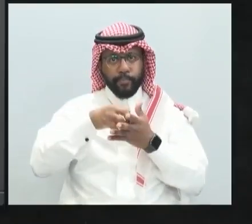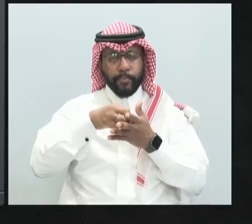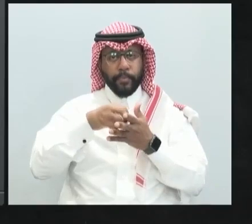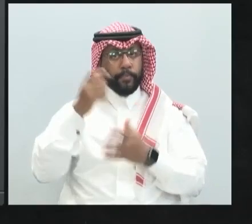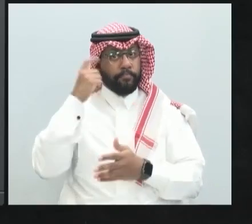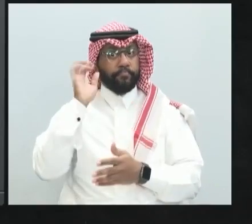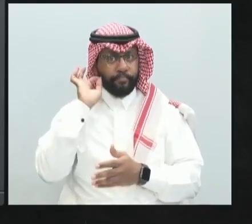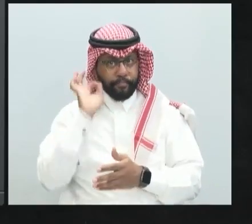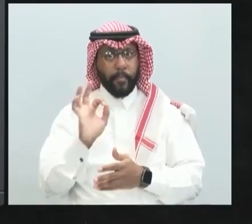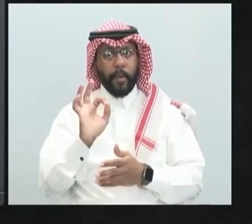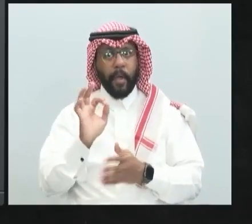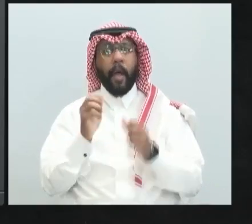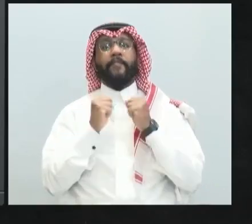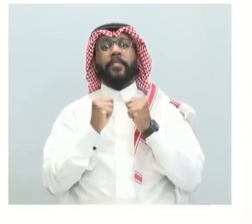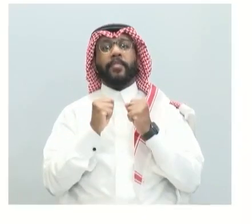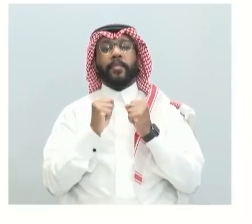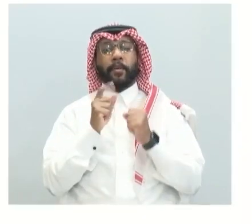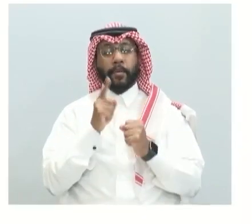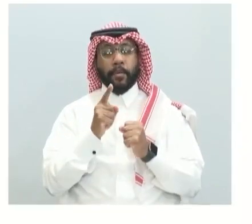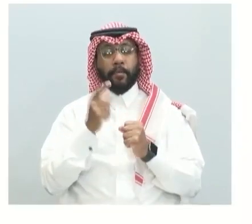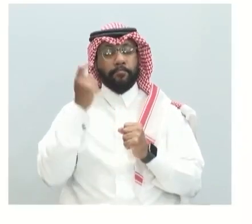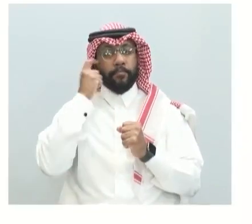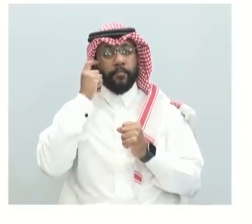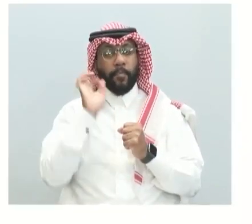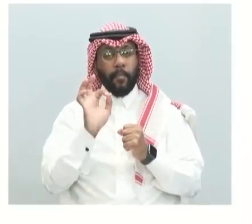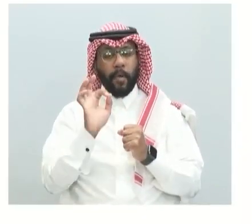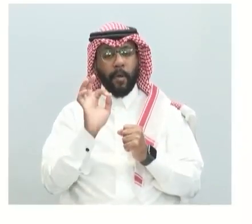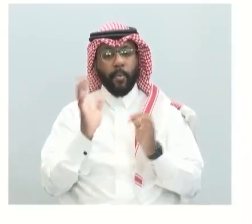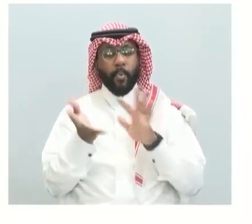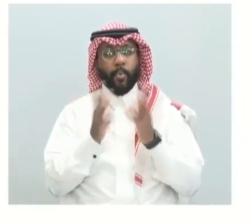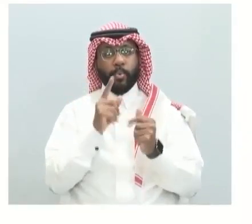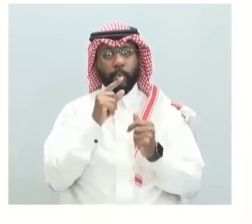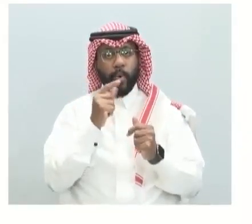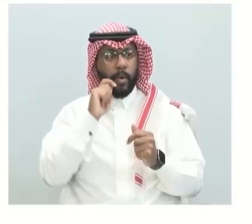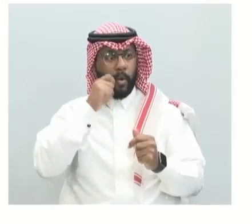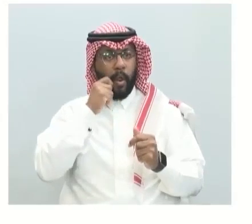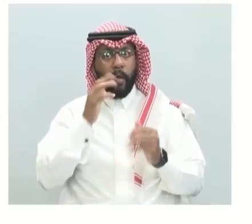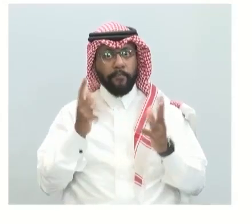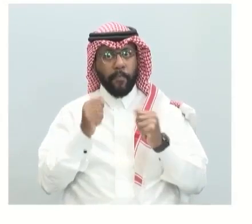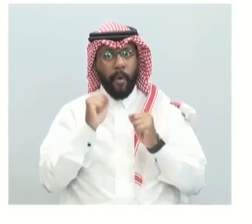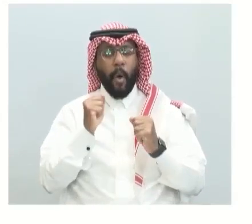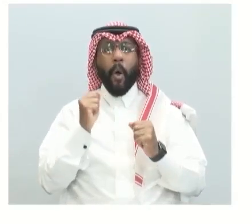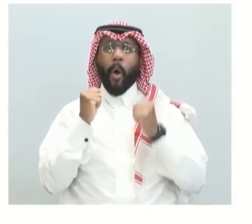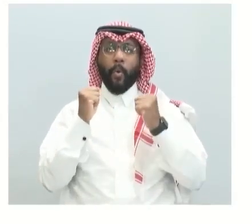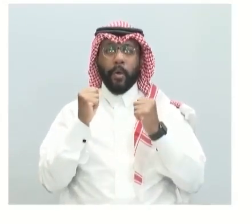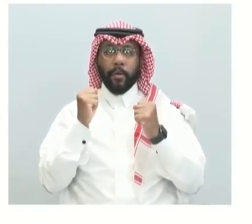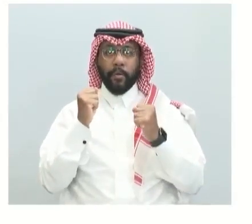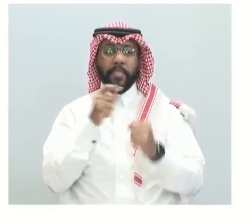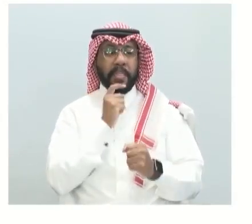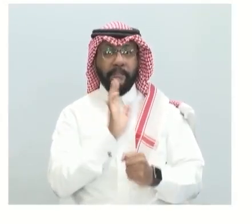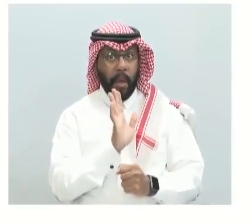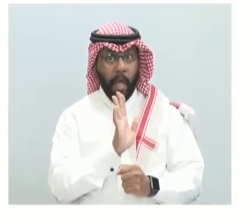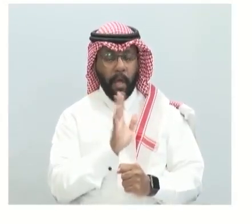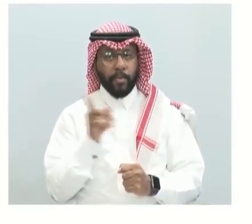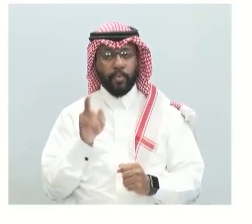الانترنت نعم احسنتم نستطيع ان نستخدم او نجعل كلمه المرور الخاصه بنا قويه مثلا